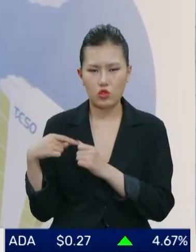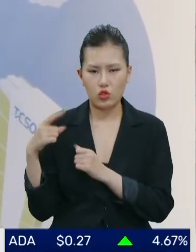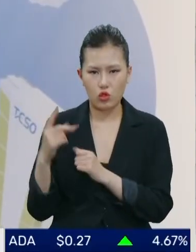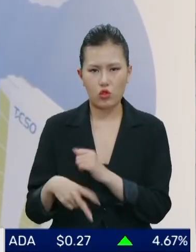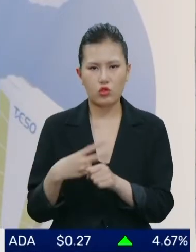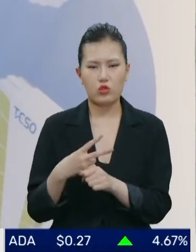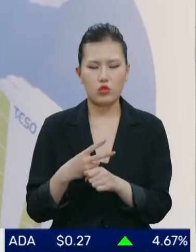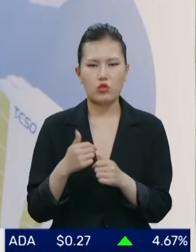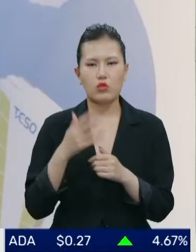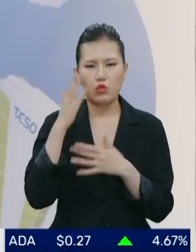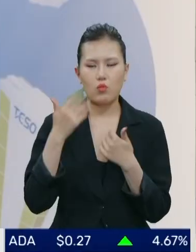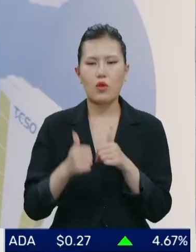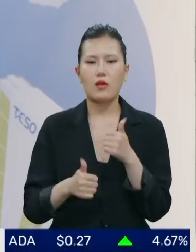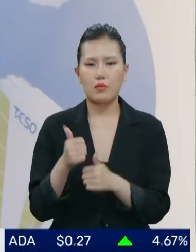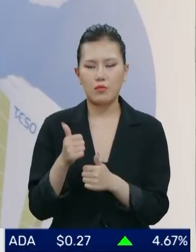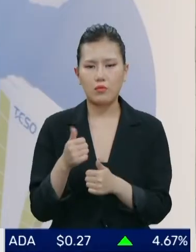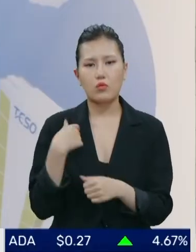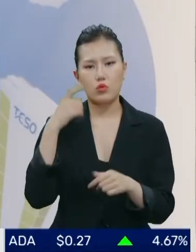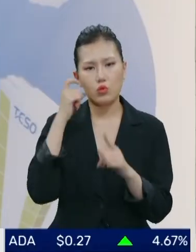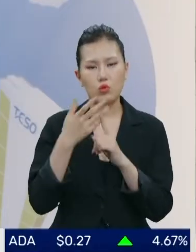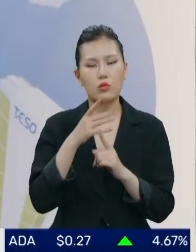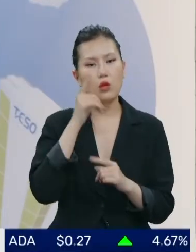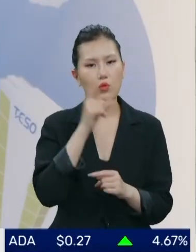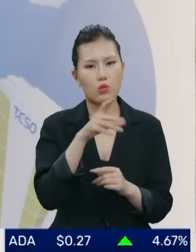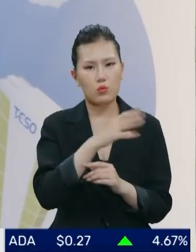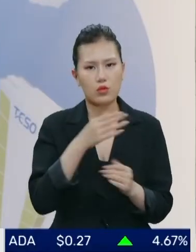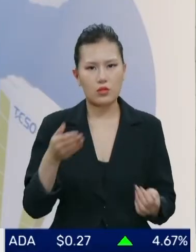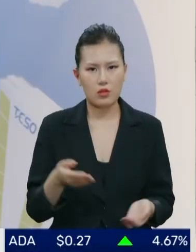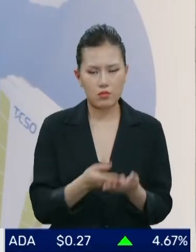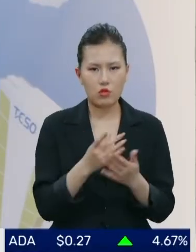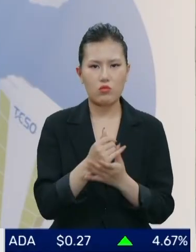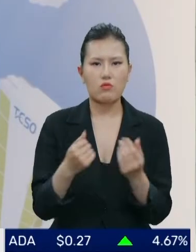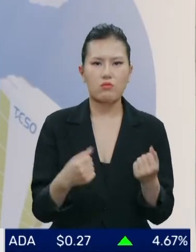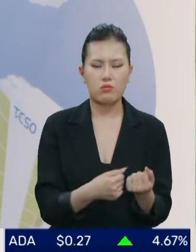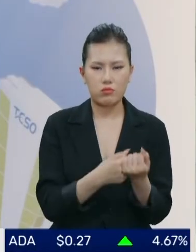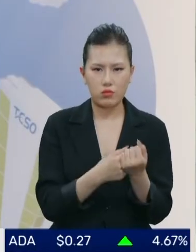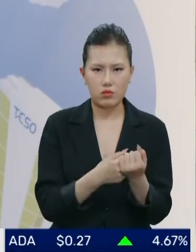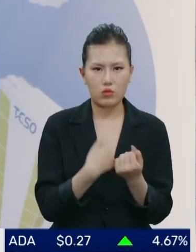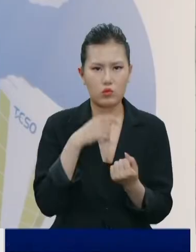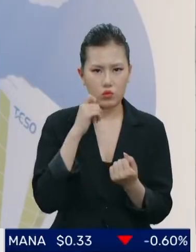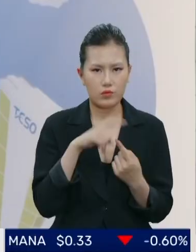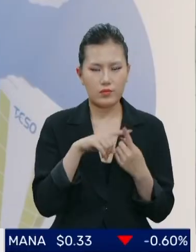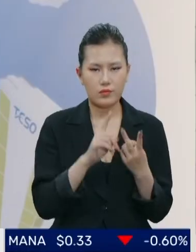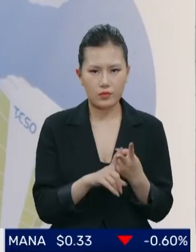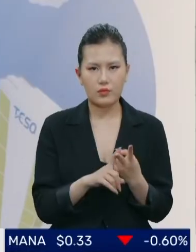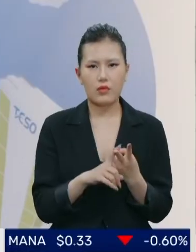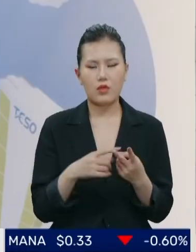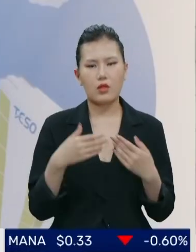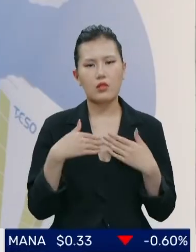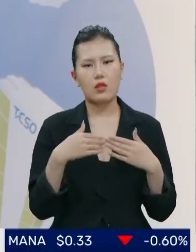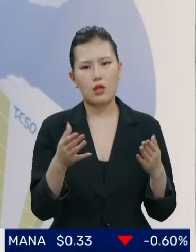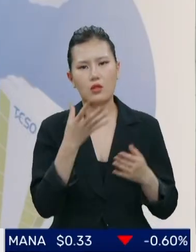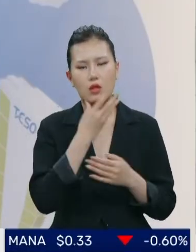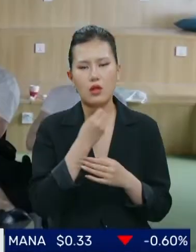уралдааны маань гол зорилго нь нэгт залуучуудыг дэмжих, тэдэнд хөрөнгө оруулах, хоёрт тэдэнд нээлттэй, таатай сурч хөгжих ажлын байрыг санал